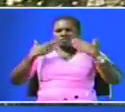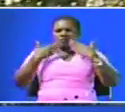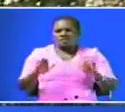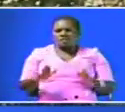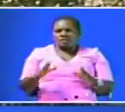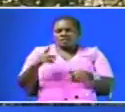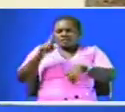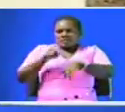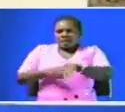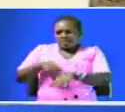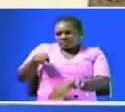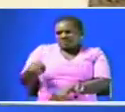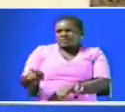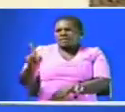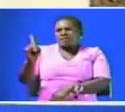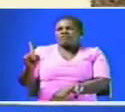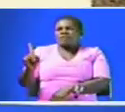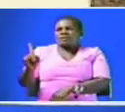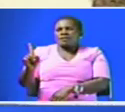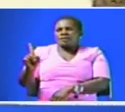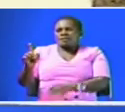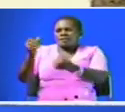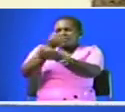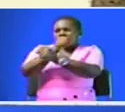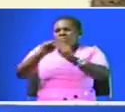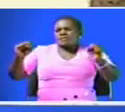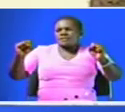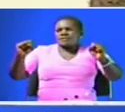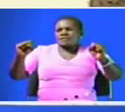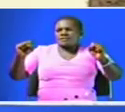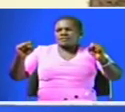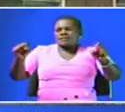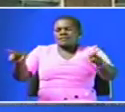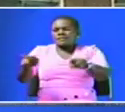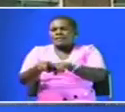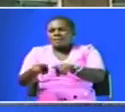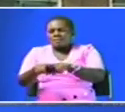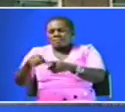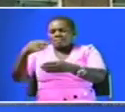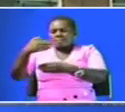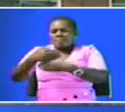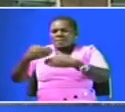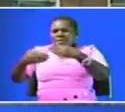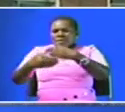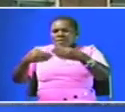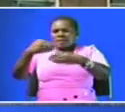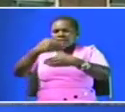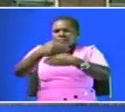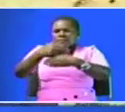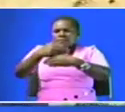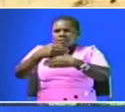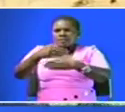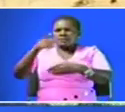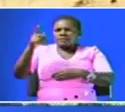miaka yake akiwa president ya nchi. Pia ameweza kuchenga